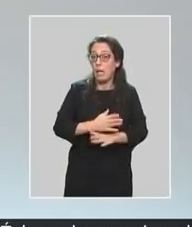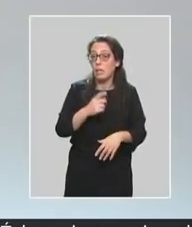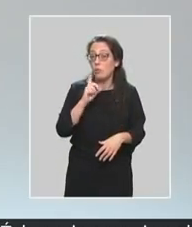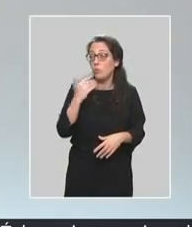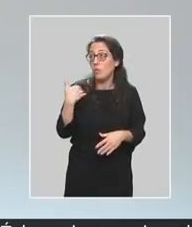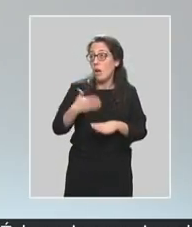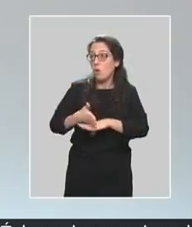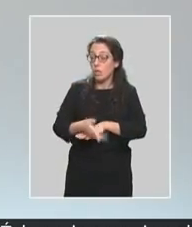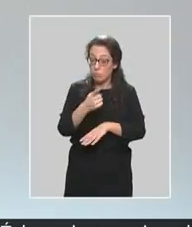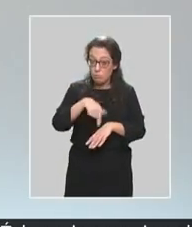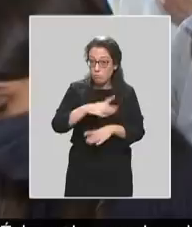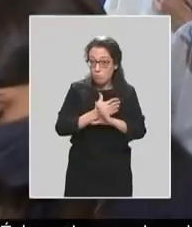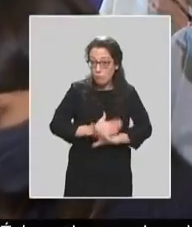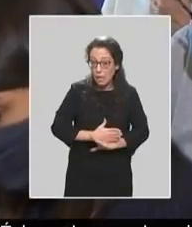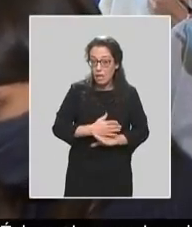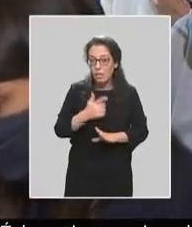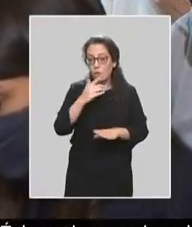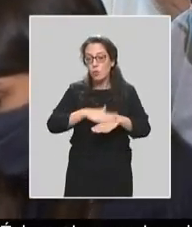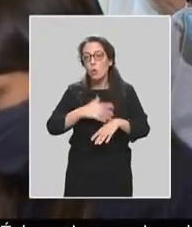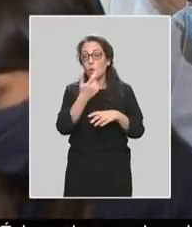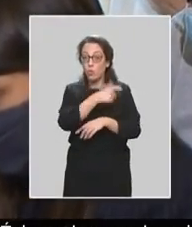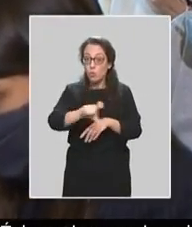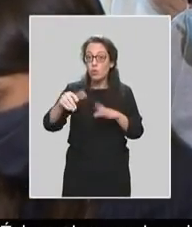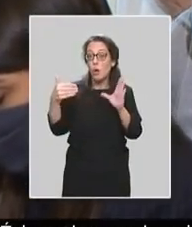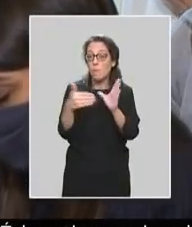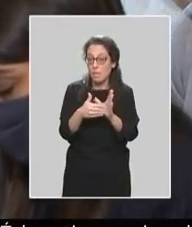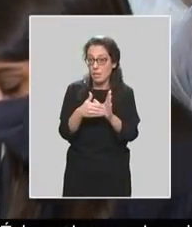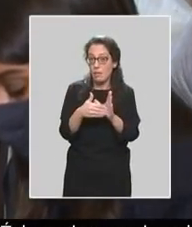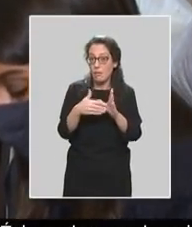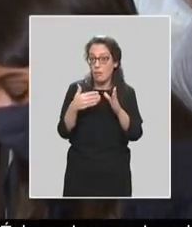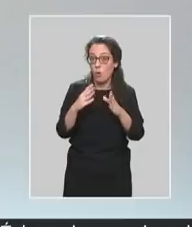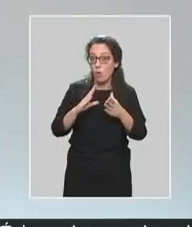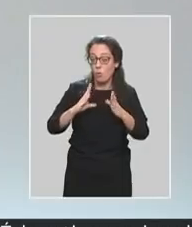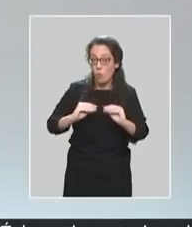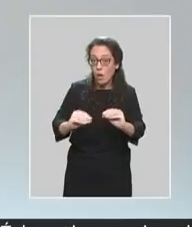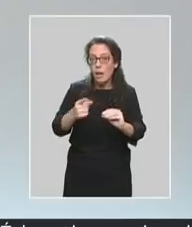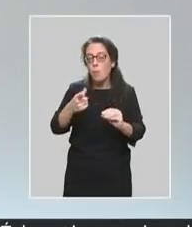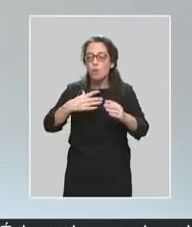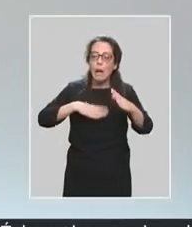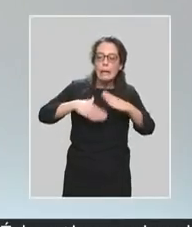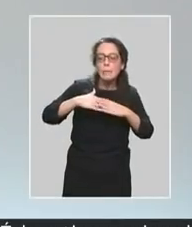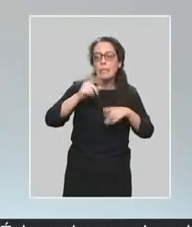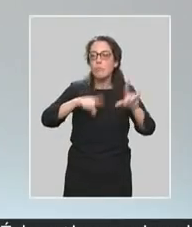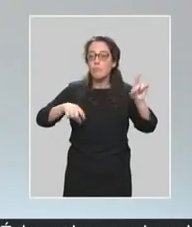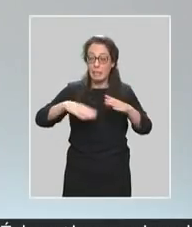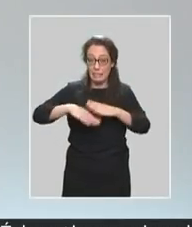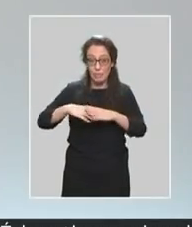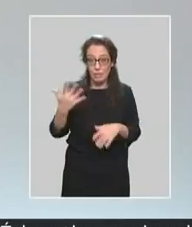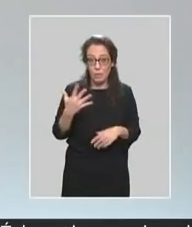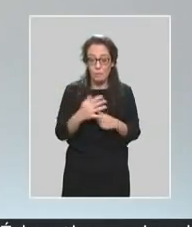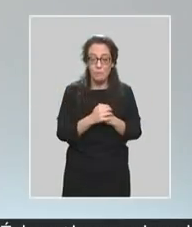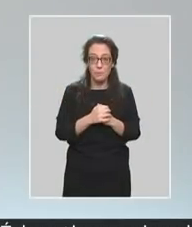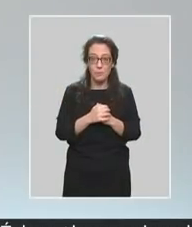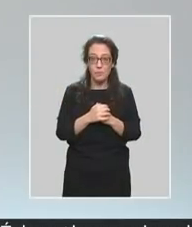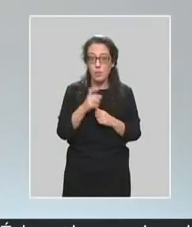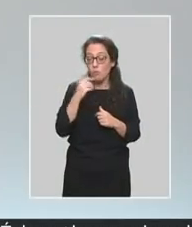maintenant la rentrée, et que c'est plutôt autour de 200 000 qui sont faits, avec un certain nombre de limites hein, qui sont diverses. L'une d'entre elles, c'est,